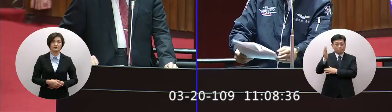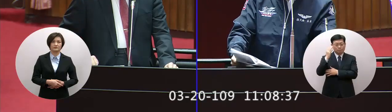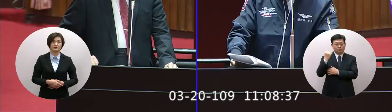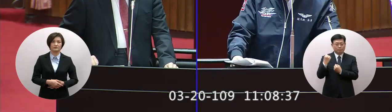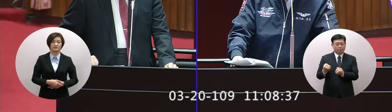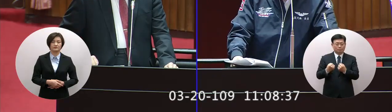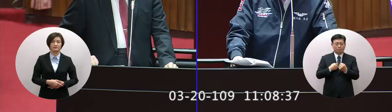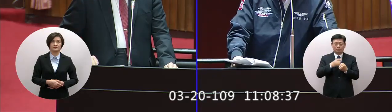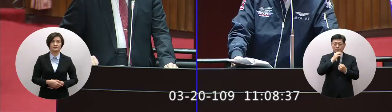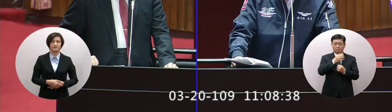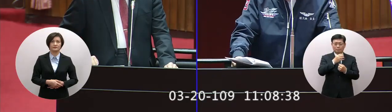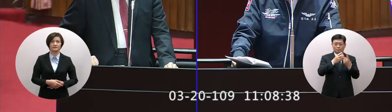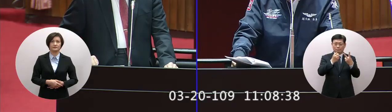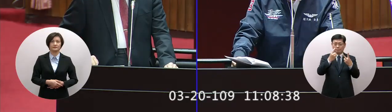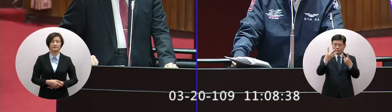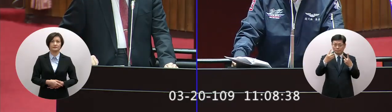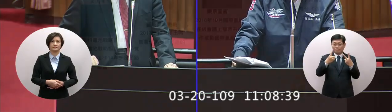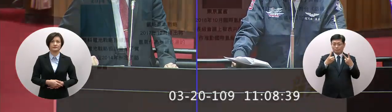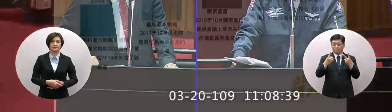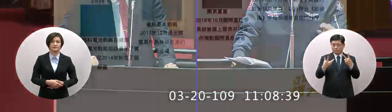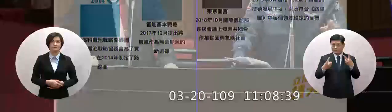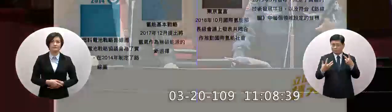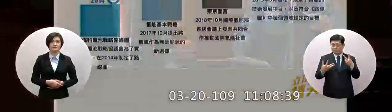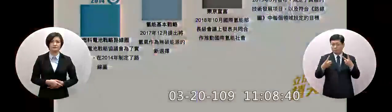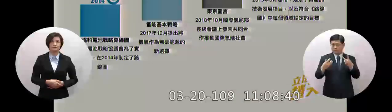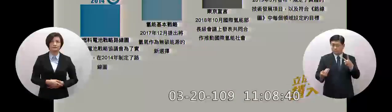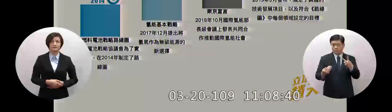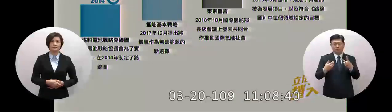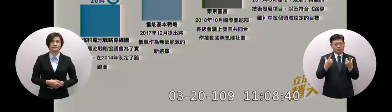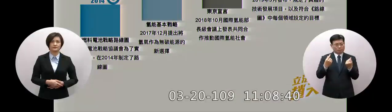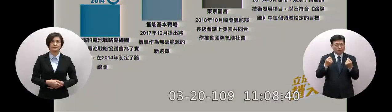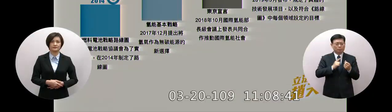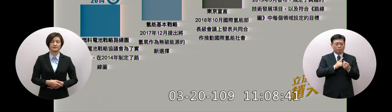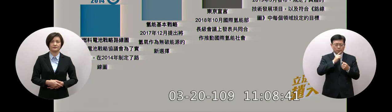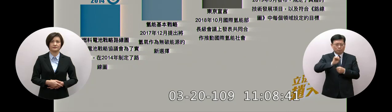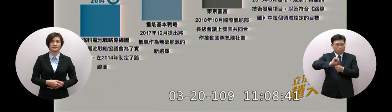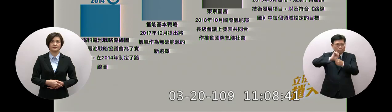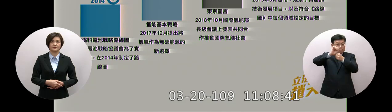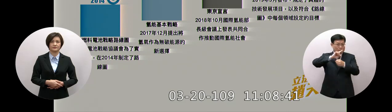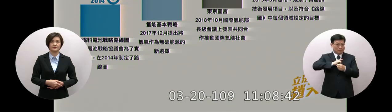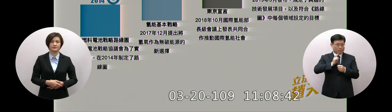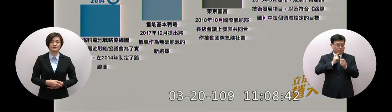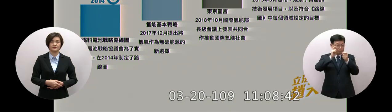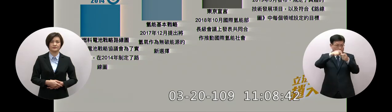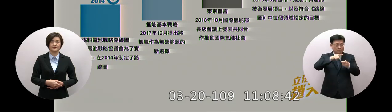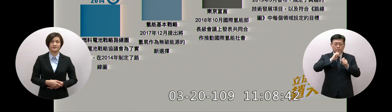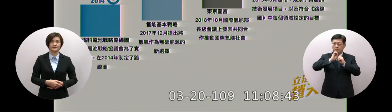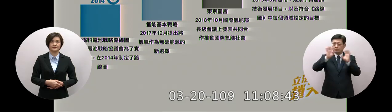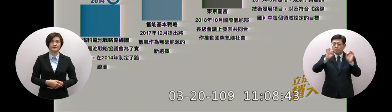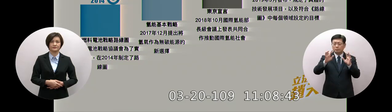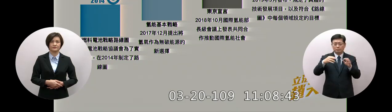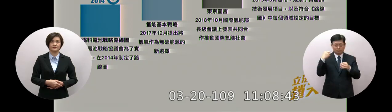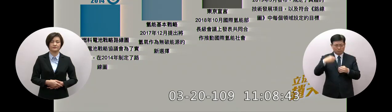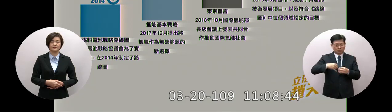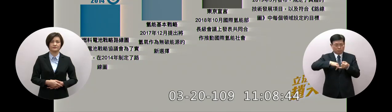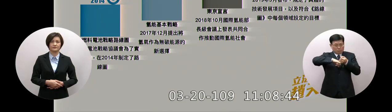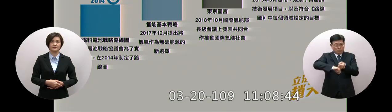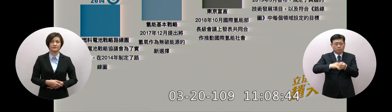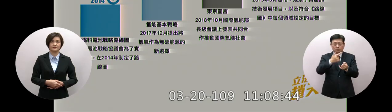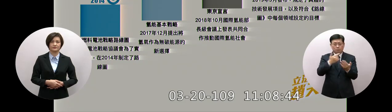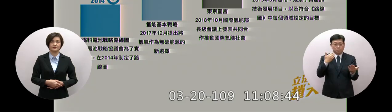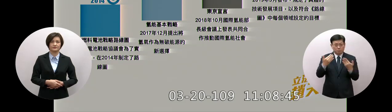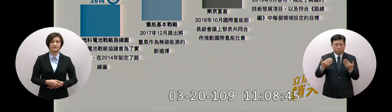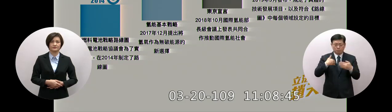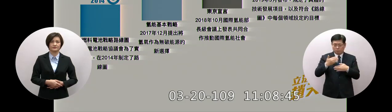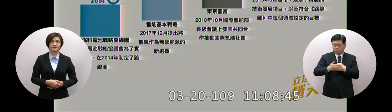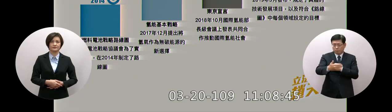从2014年、2017年、2018年到2019年，不断的在发表他的战略的目标、他的宣言，而且立定很明确